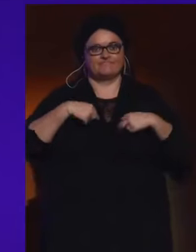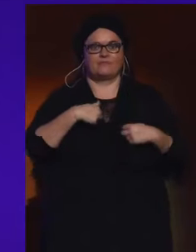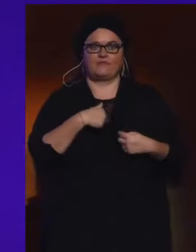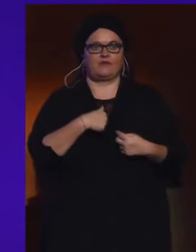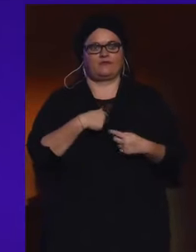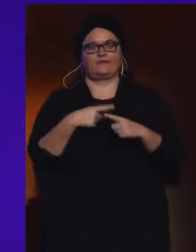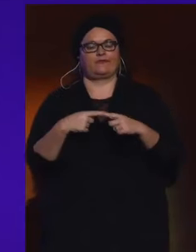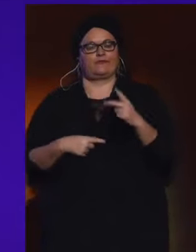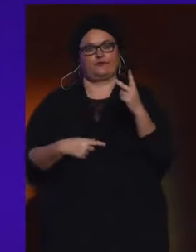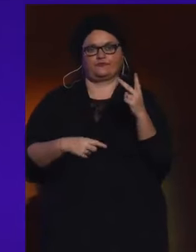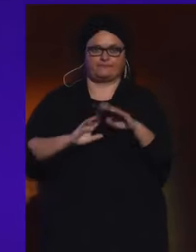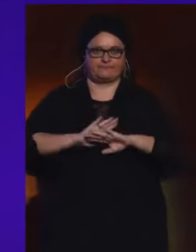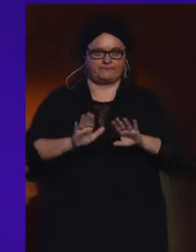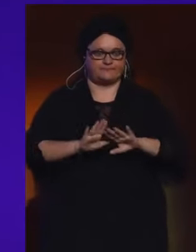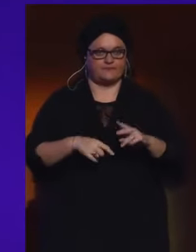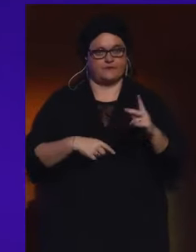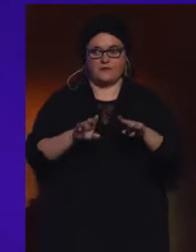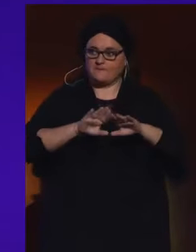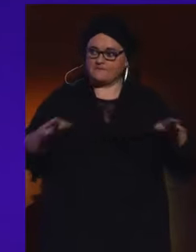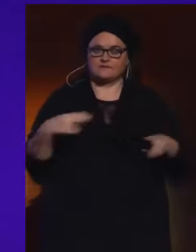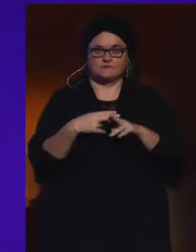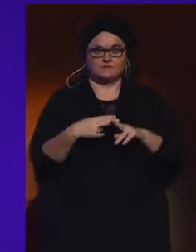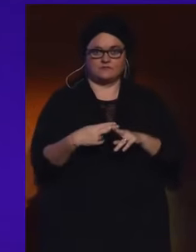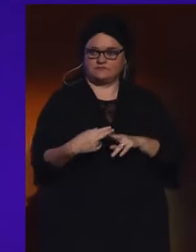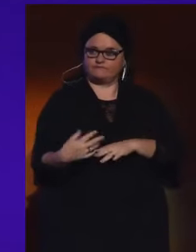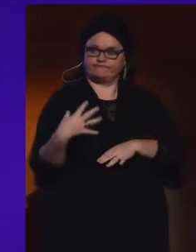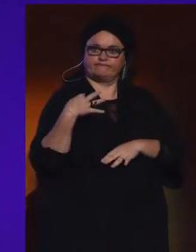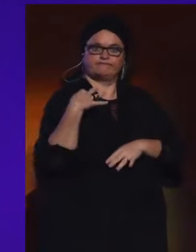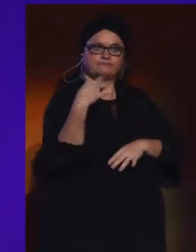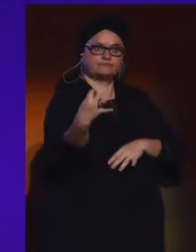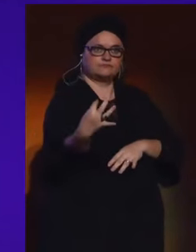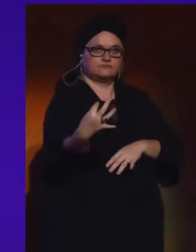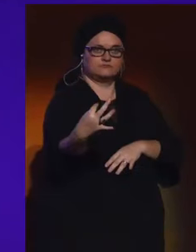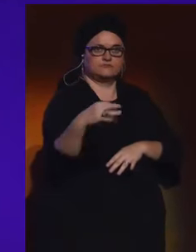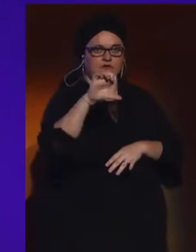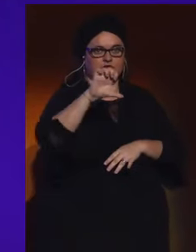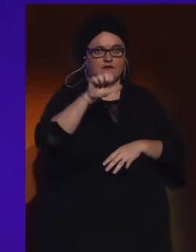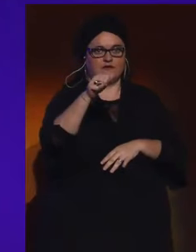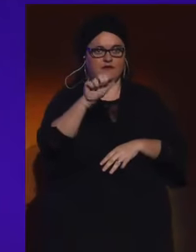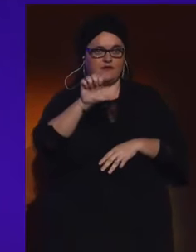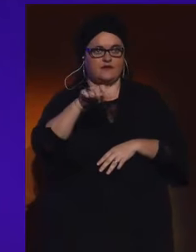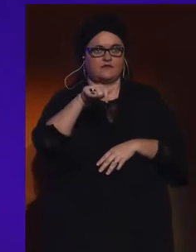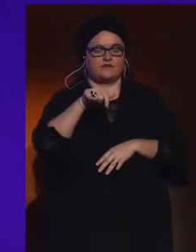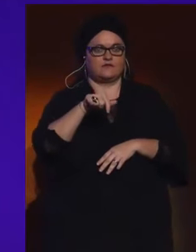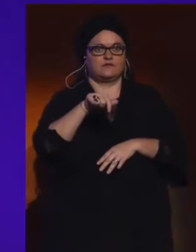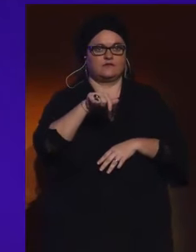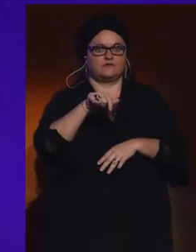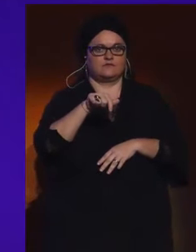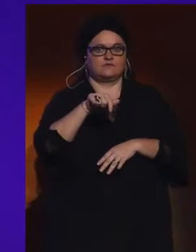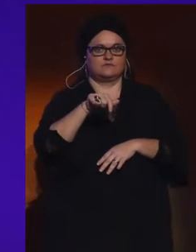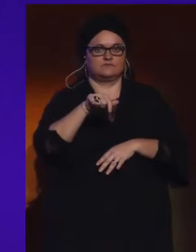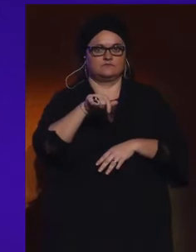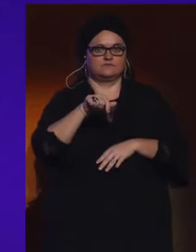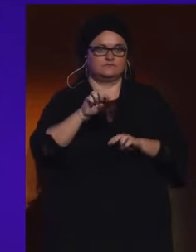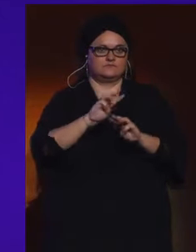bi gauza baino ez. Mai politikoak izendatu nau, EAEko legebiltzarrerako hautagai